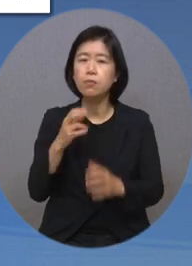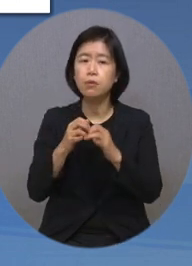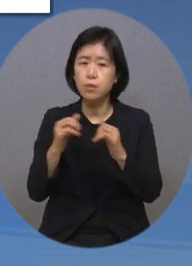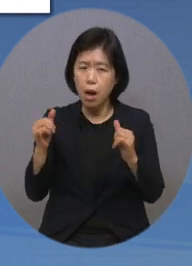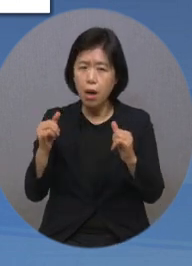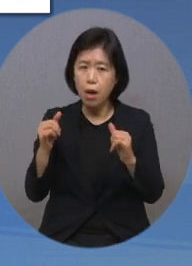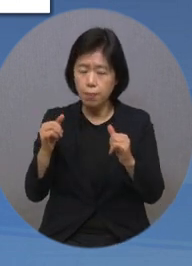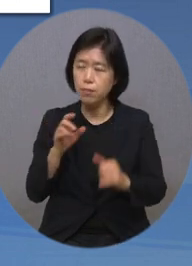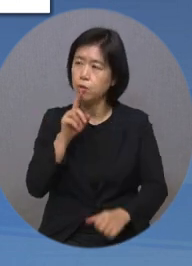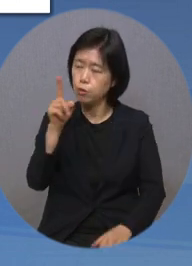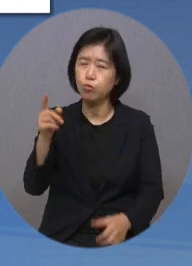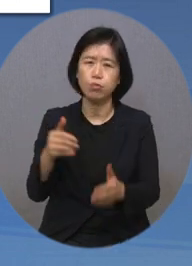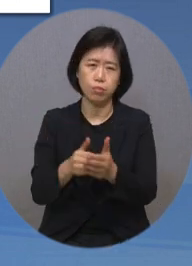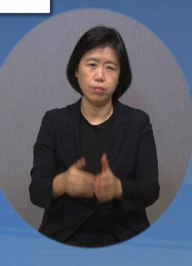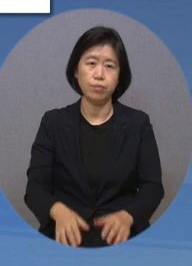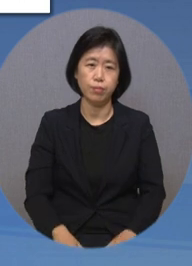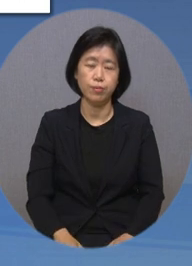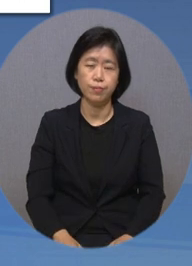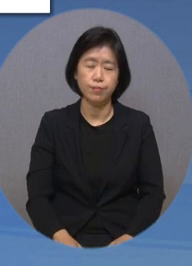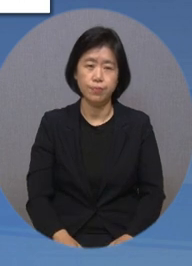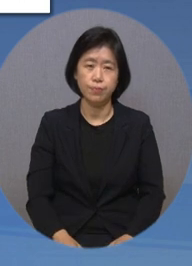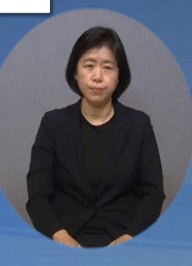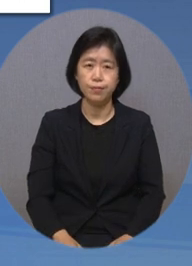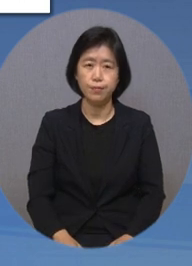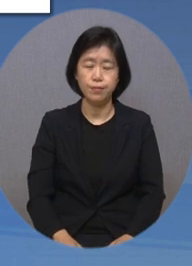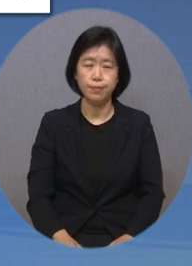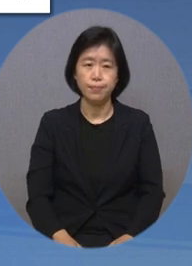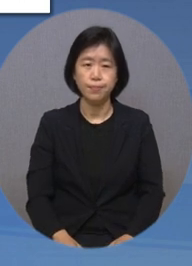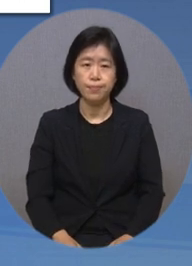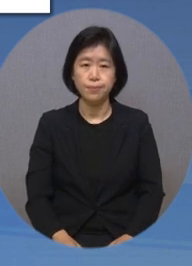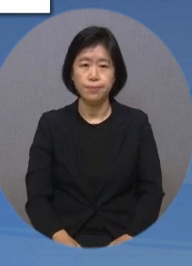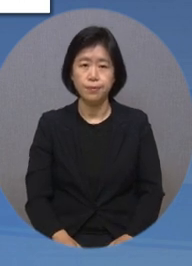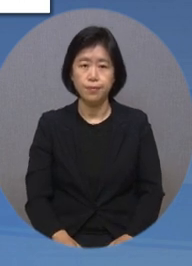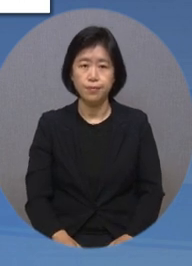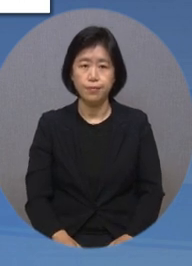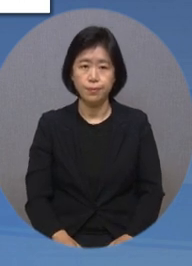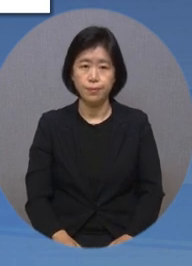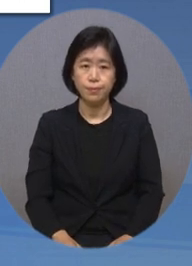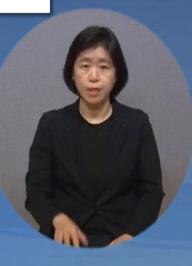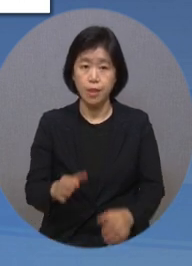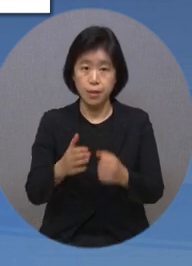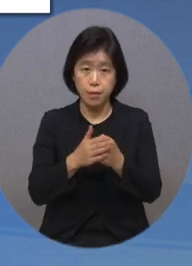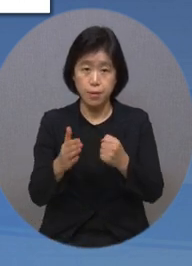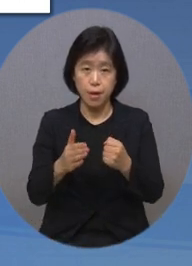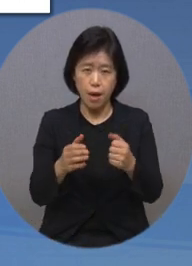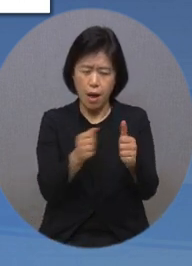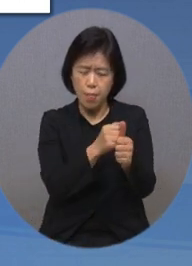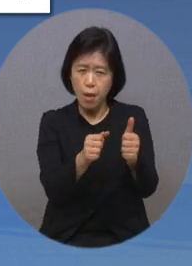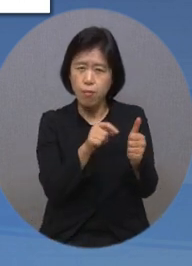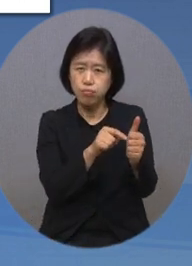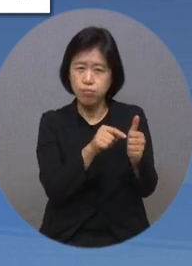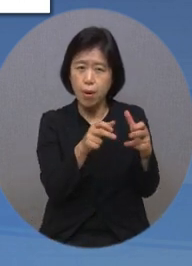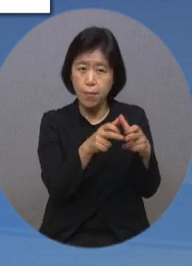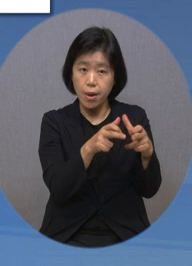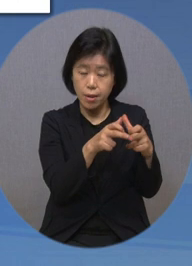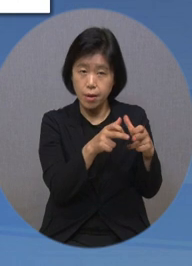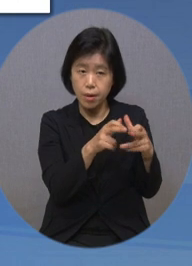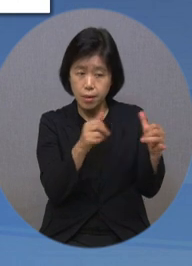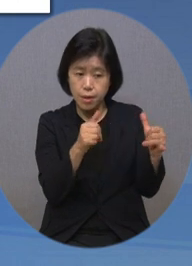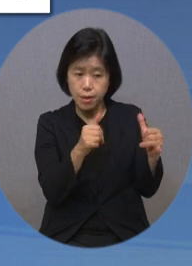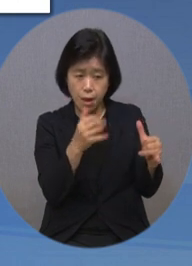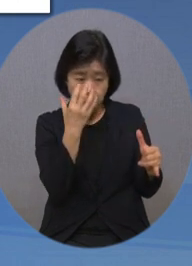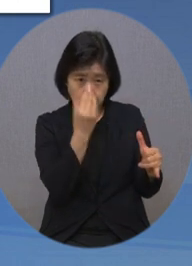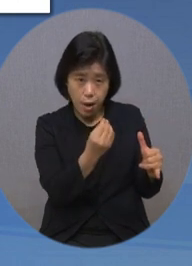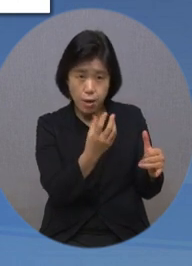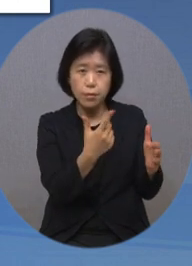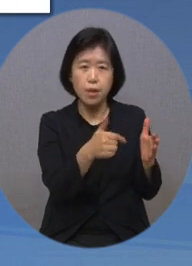이는 신고 의무자에 의한 신고의 약 2배에 달하는 수치입니다. 이에 학대 피해 장애인을 신속히 발견하기 위해